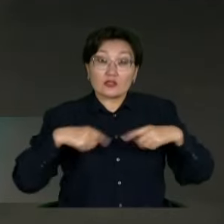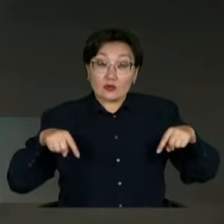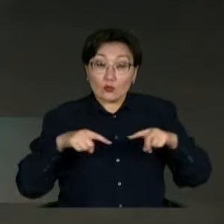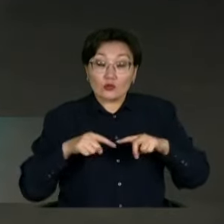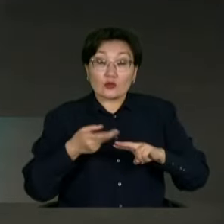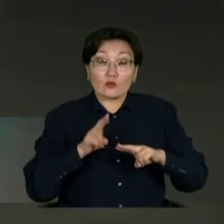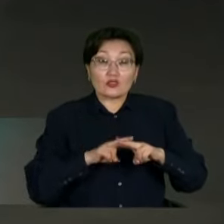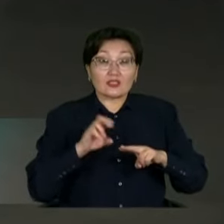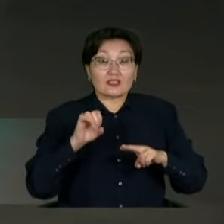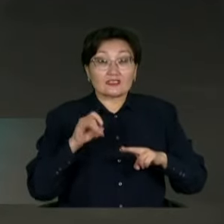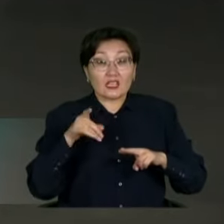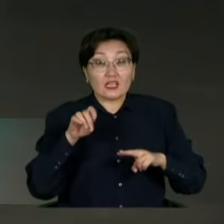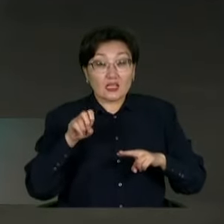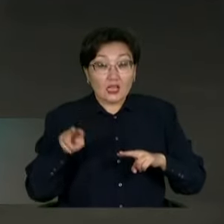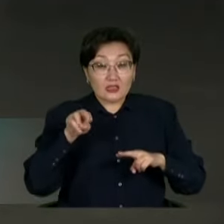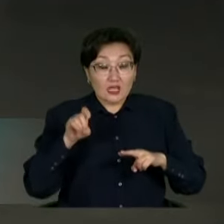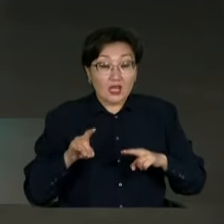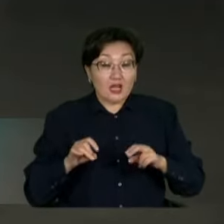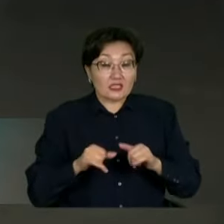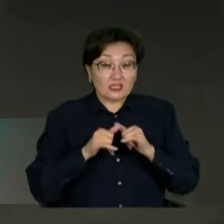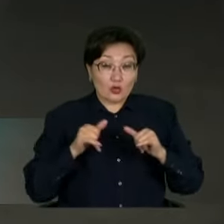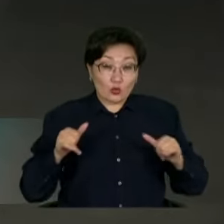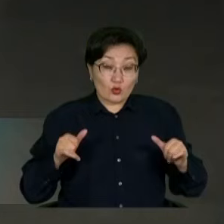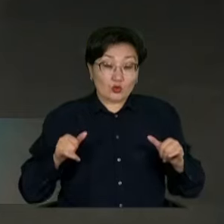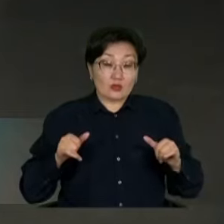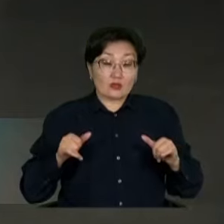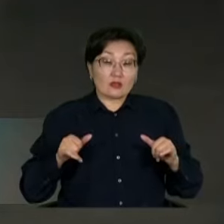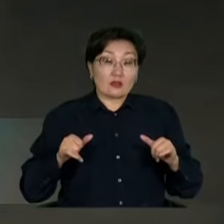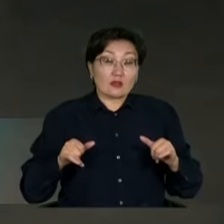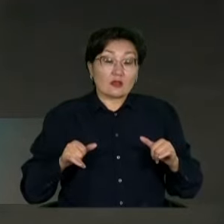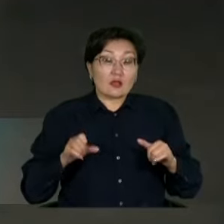сигналды арттыру, тағы да мынау